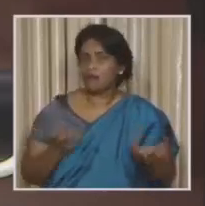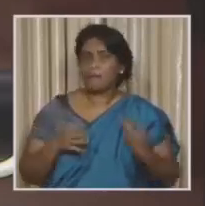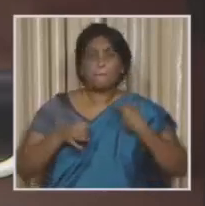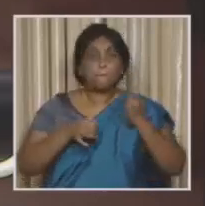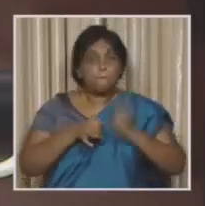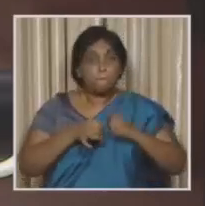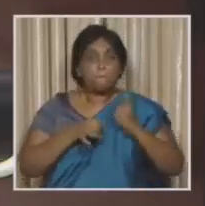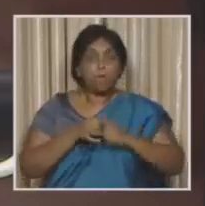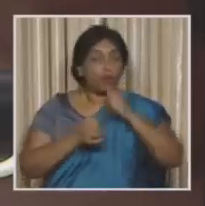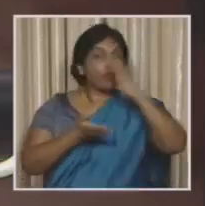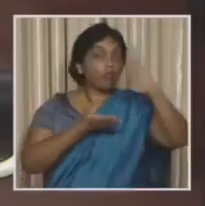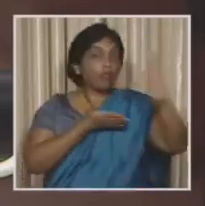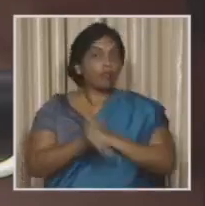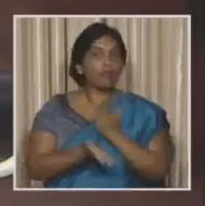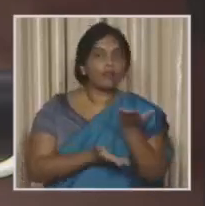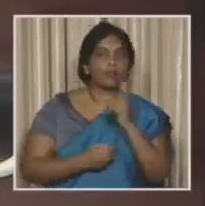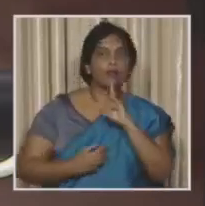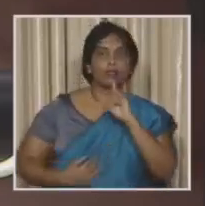ප්‍රශ්නේ පිළිබඳ අපි යුක්ති ඉල්ලන්නේ?